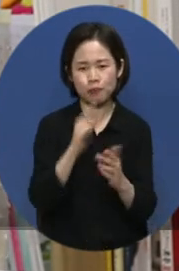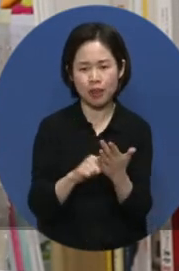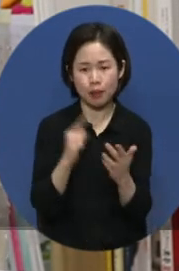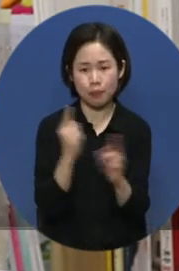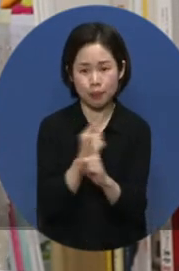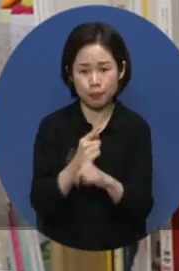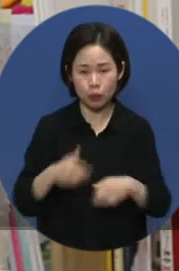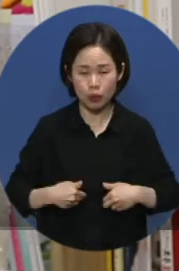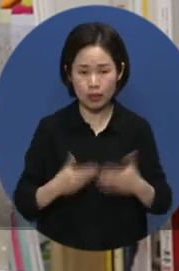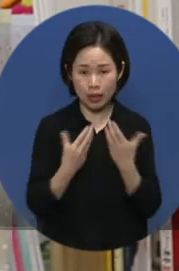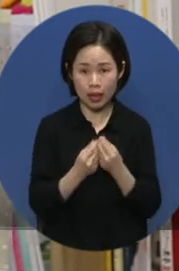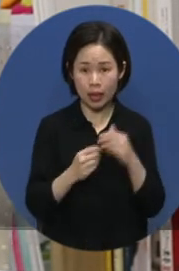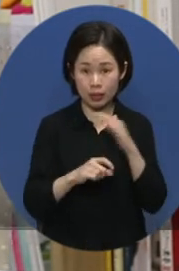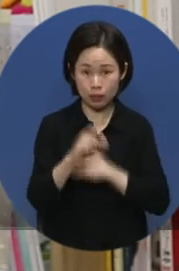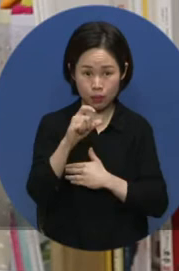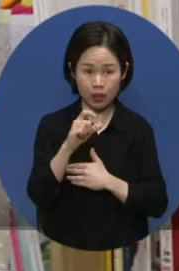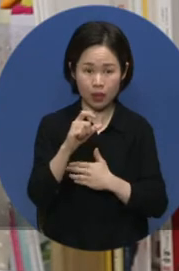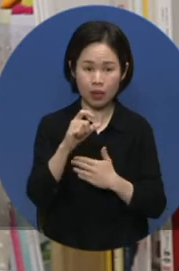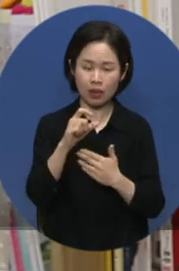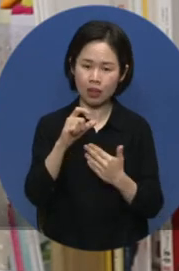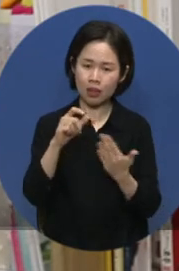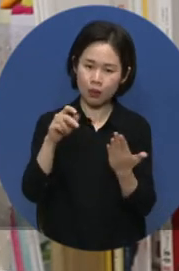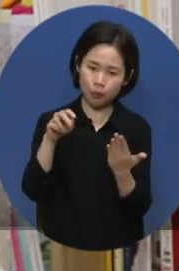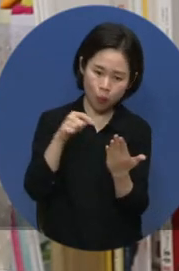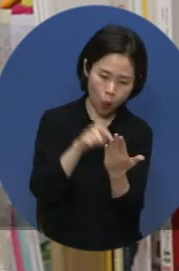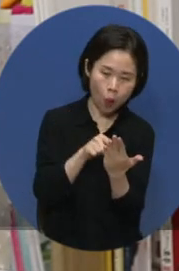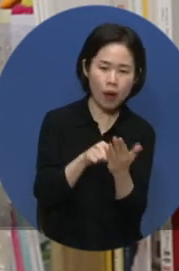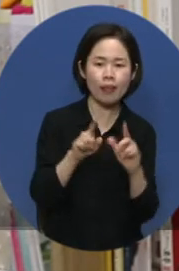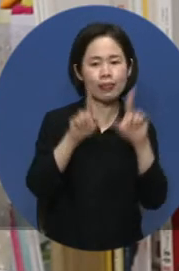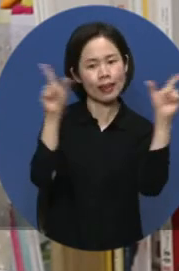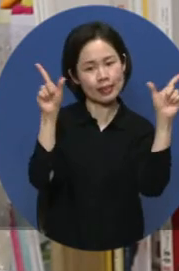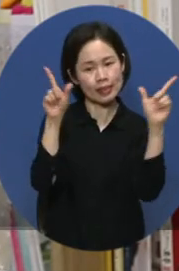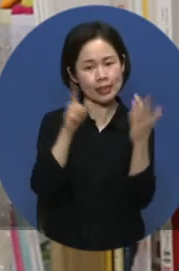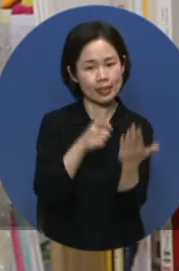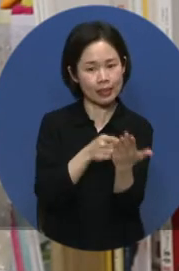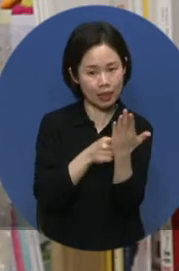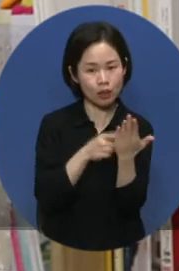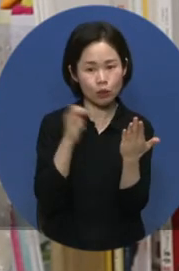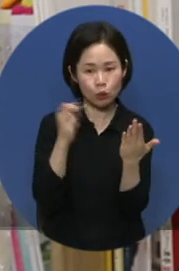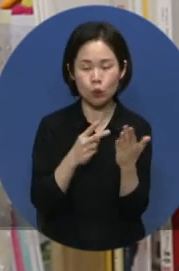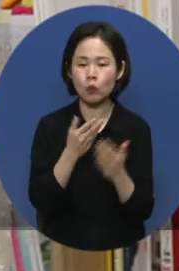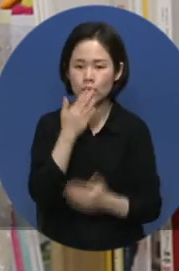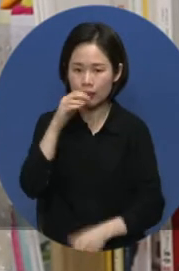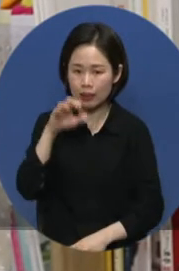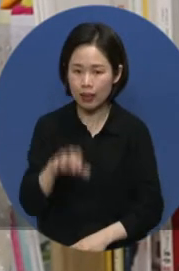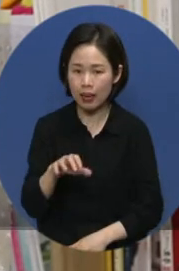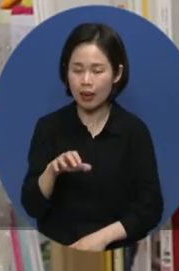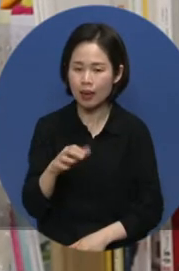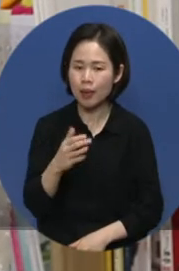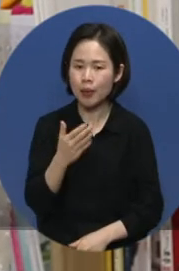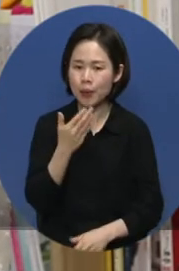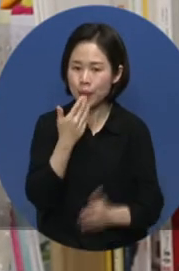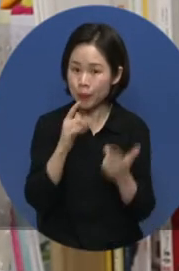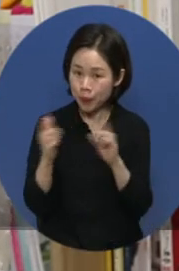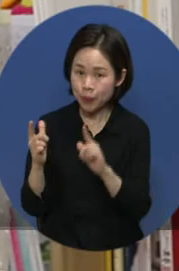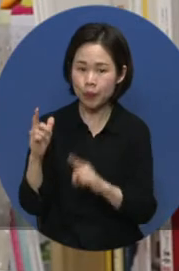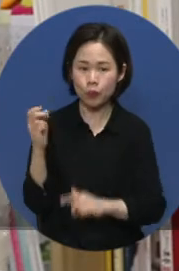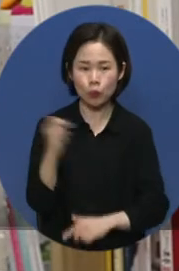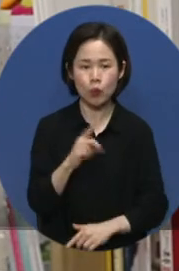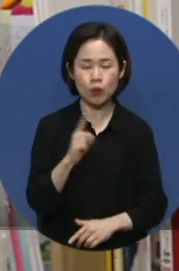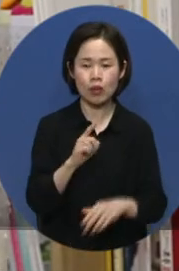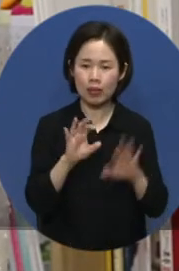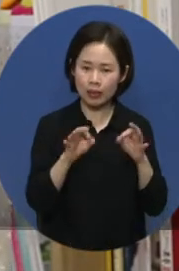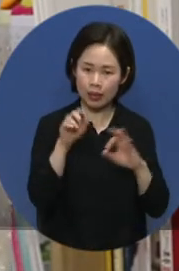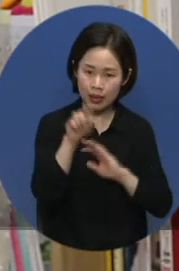들어서 아침에 휴대폰으로 날씨 확인하는 거, 그리고 식당에 가서 음식 메뉴판을 보고 주문을 하는 거, 은행 가서 은행 거래를 하는 이